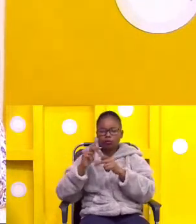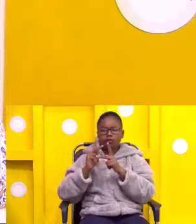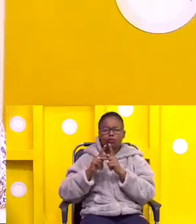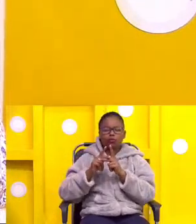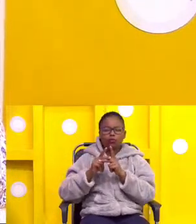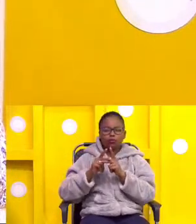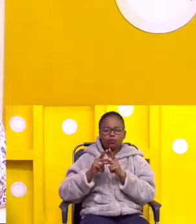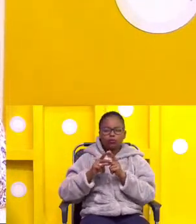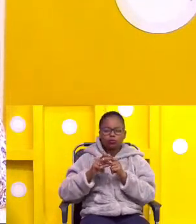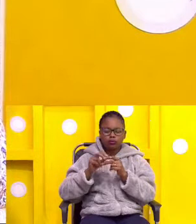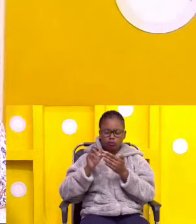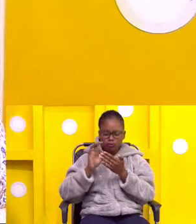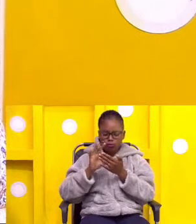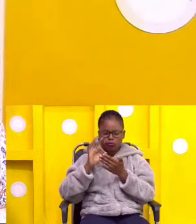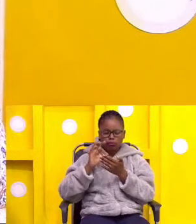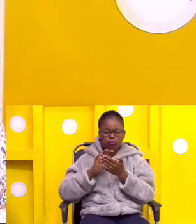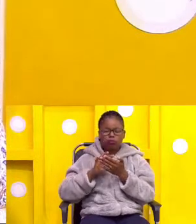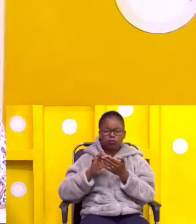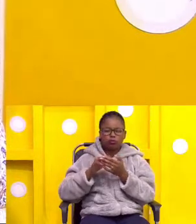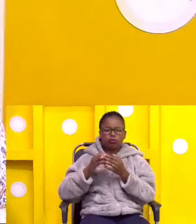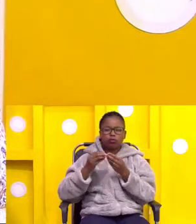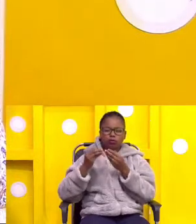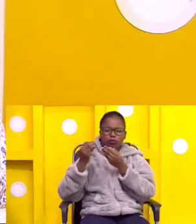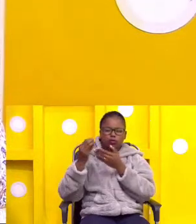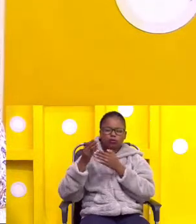atigitie cie ndutu ni ciathire kurutira Ngai gongona.